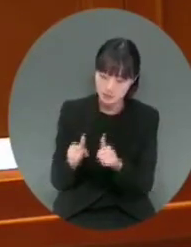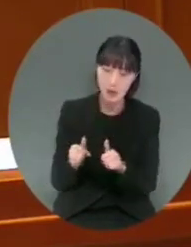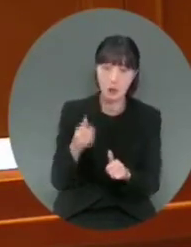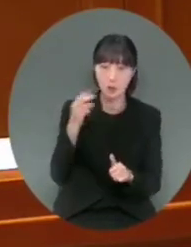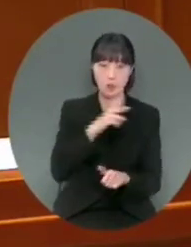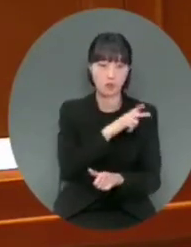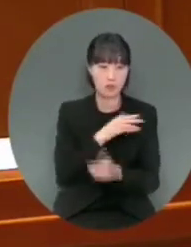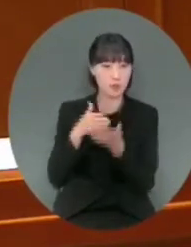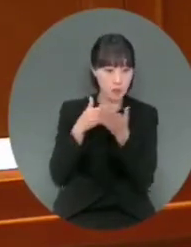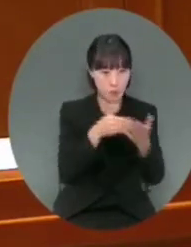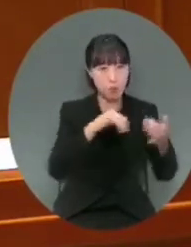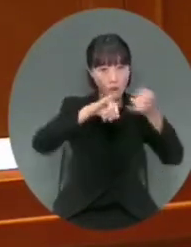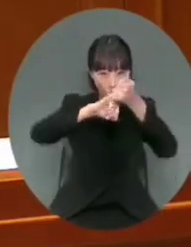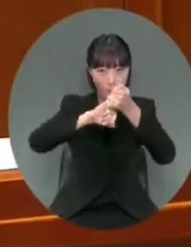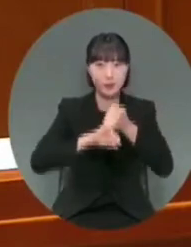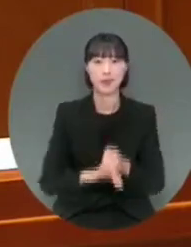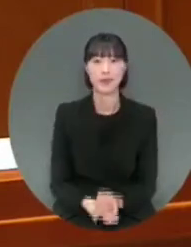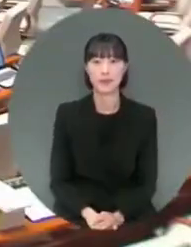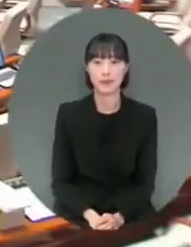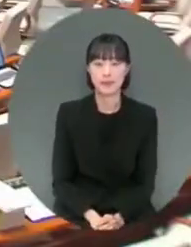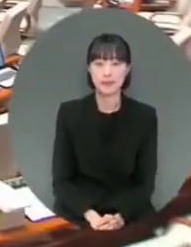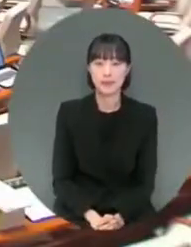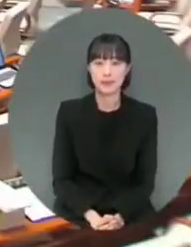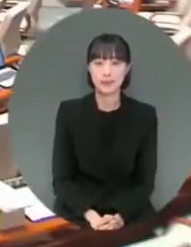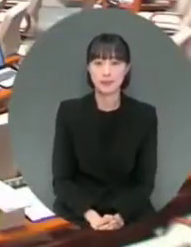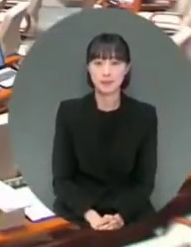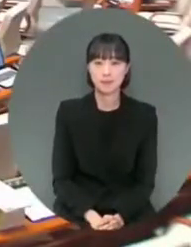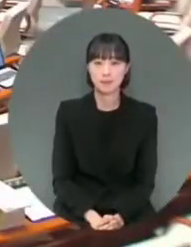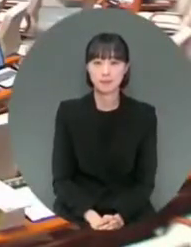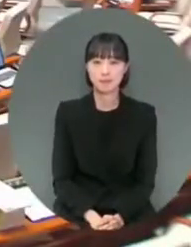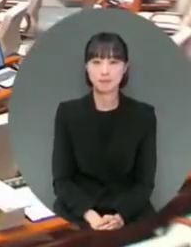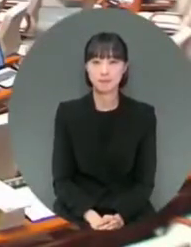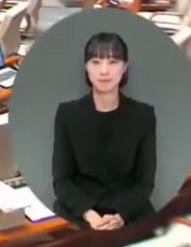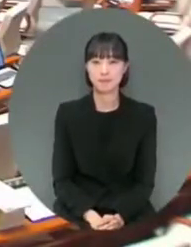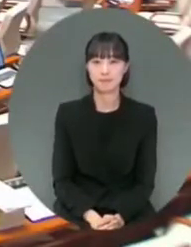그렇게 하겠습니다. 이